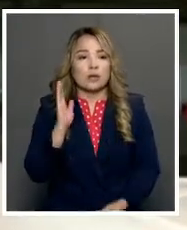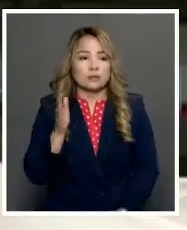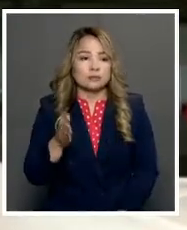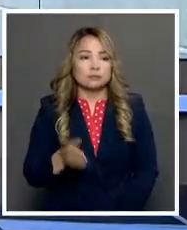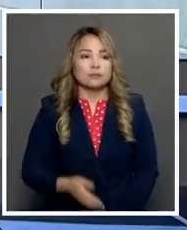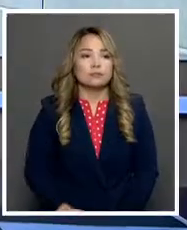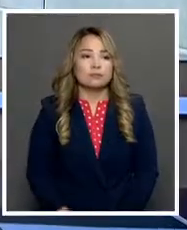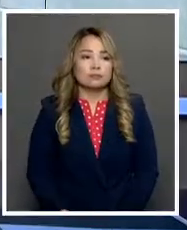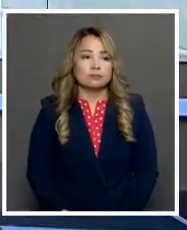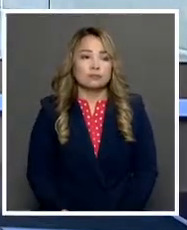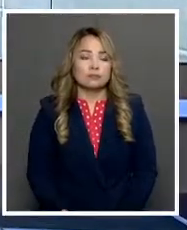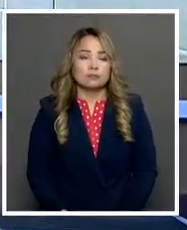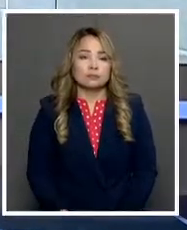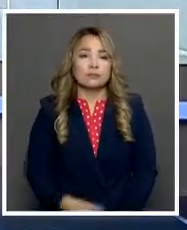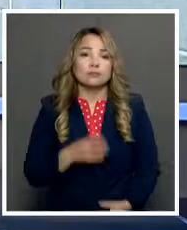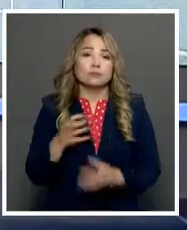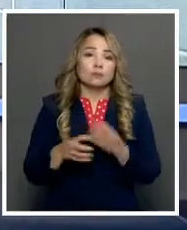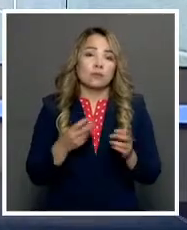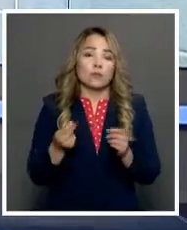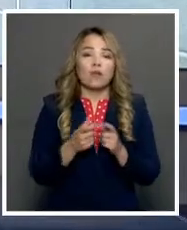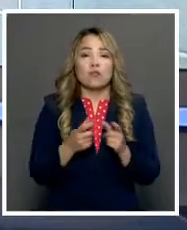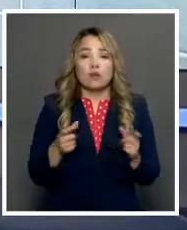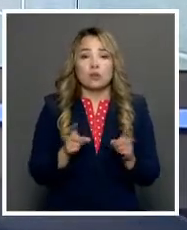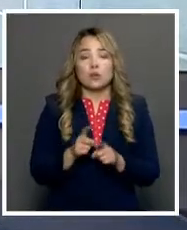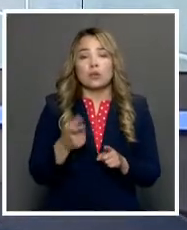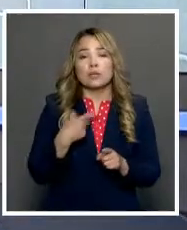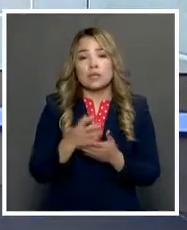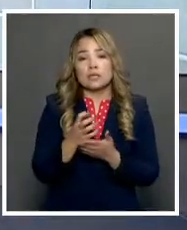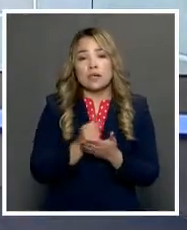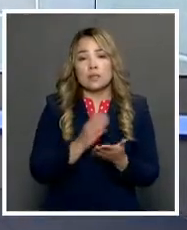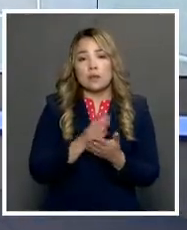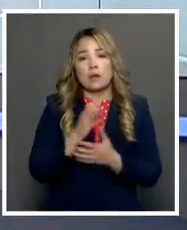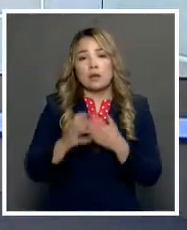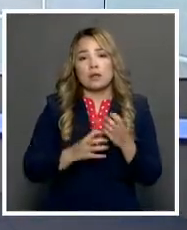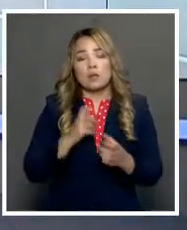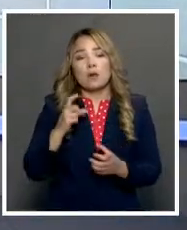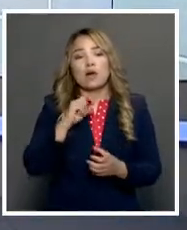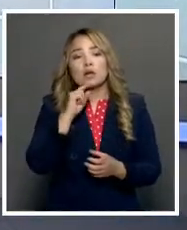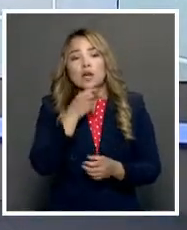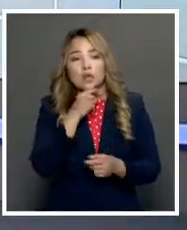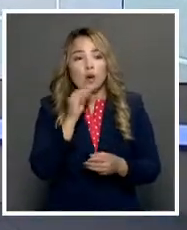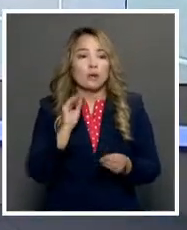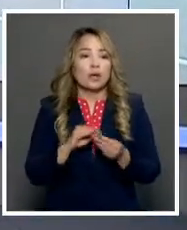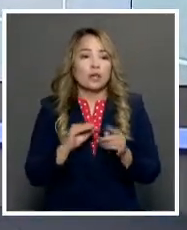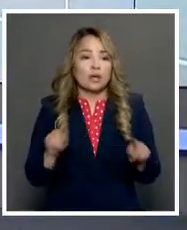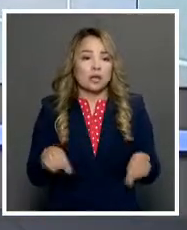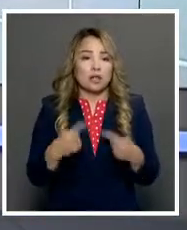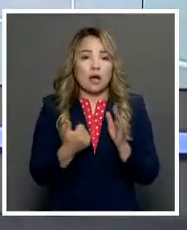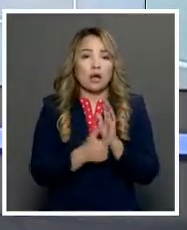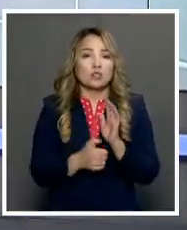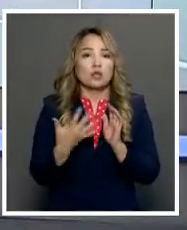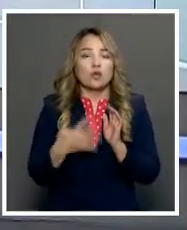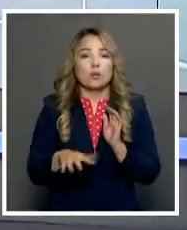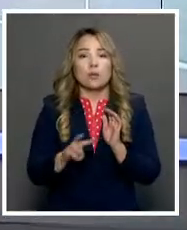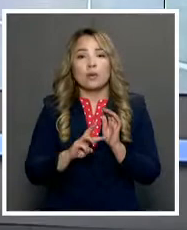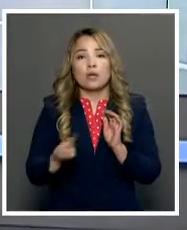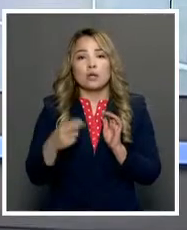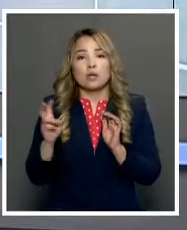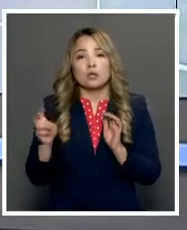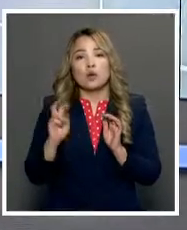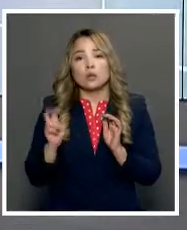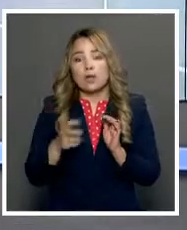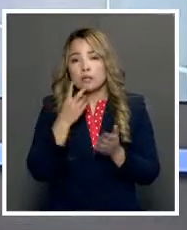арнасы. Халықаралық валюта қоры өз резервінен әлем экономикасын қалпына келтіруге 650 миллиард доллар бөлмек.